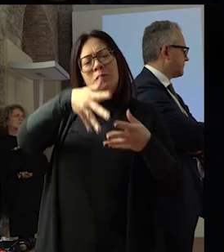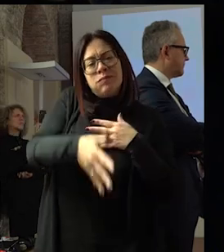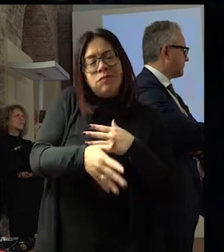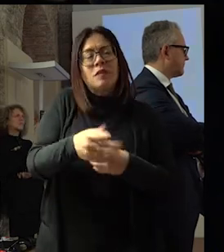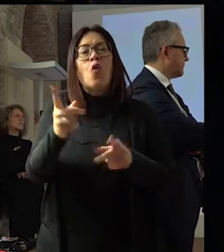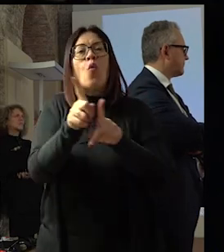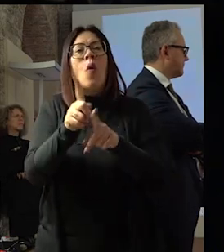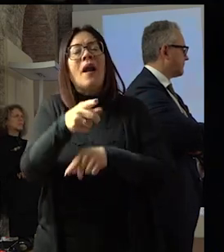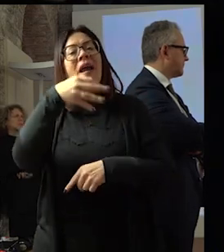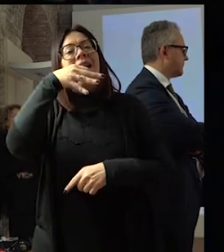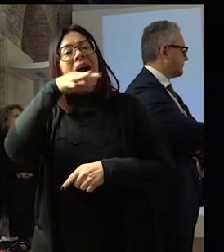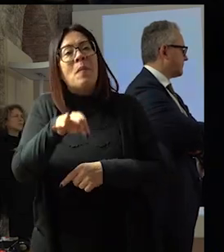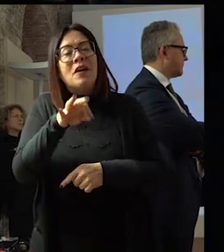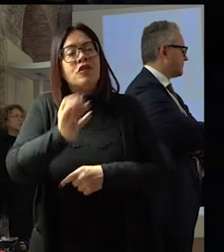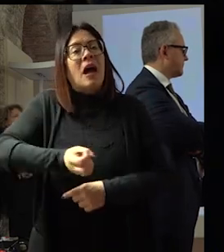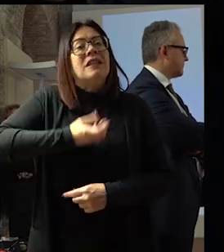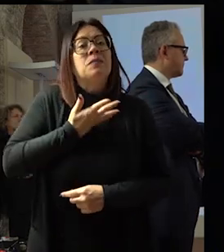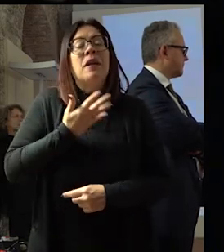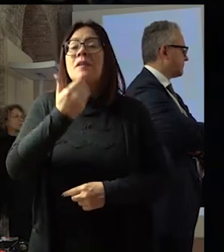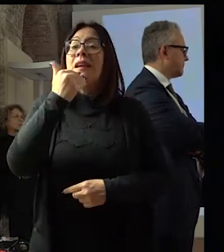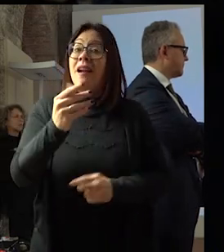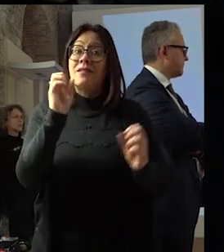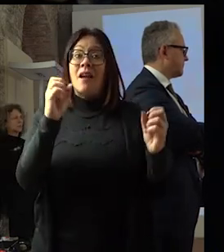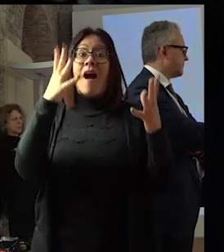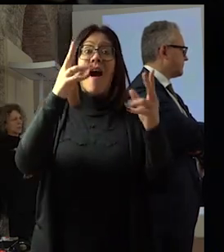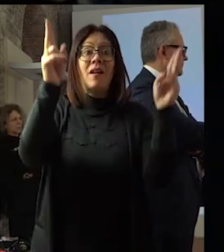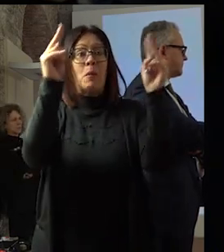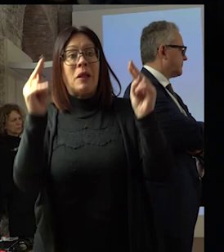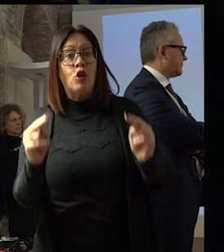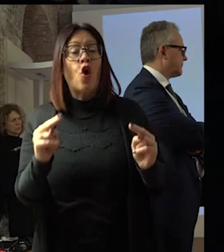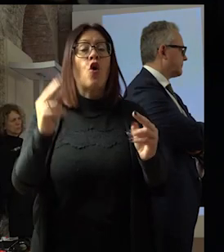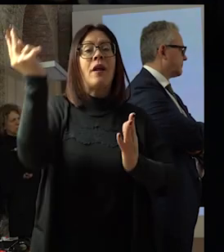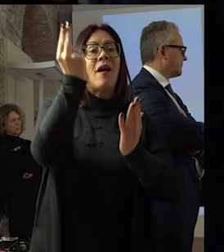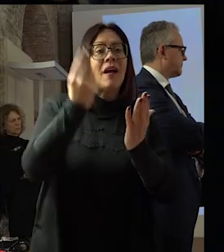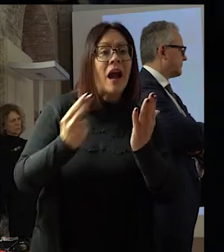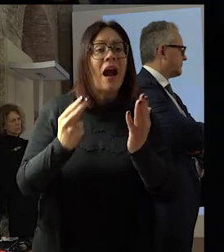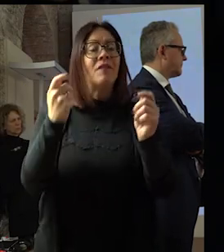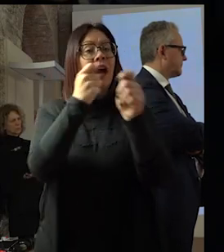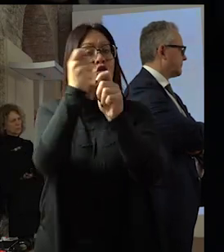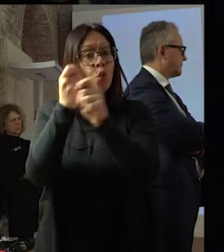di esprimersi attraverso l'arte pittorica, grafica, scultorea.